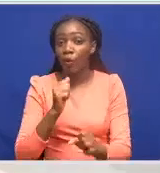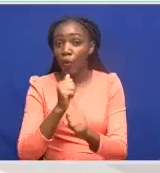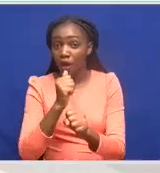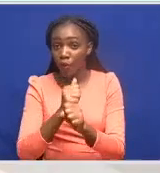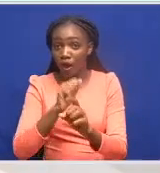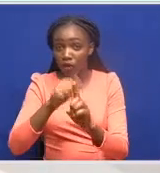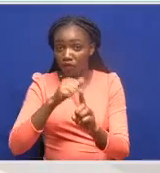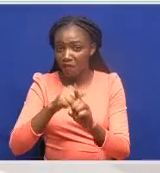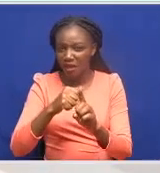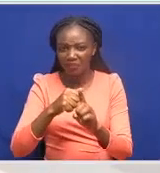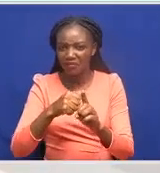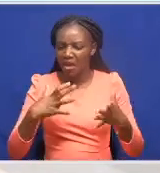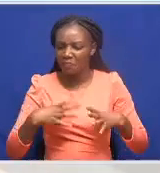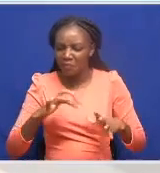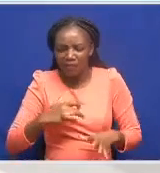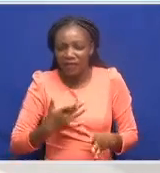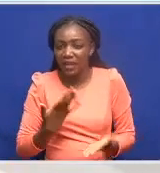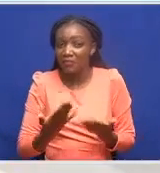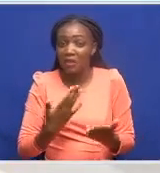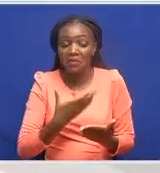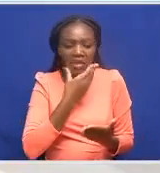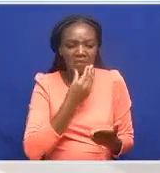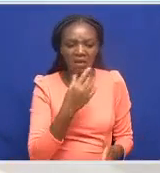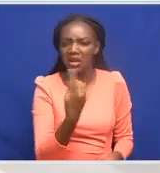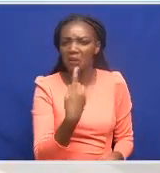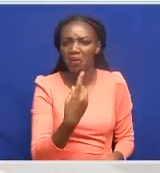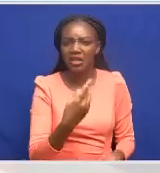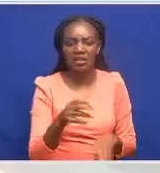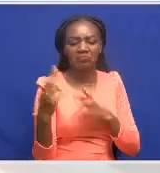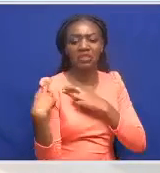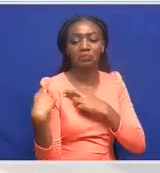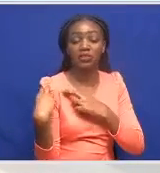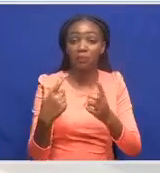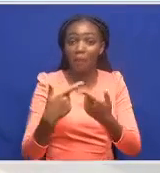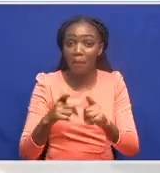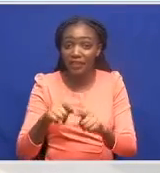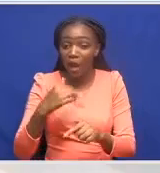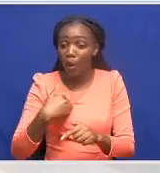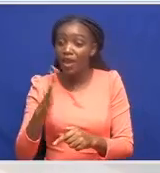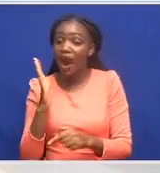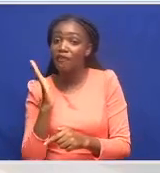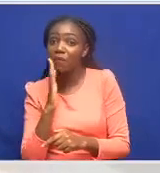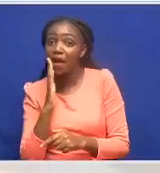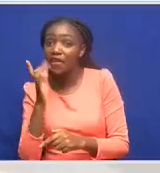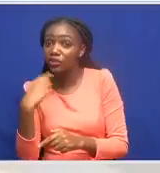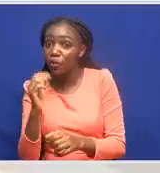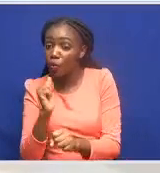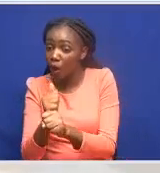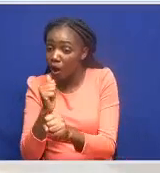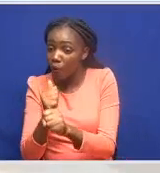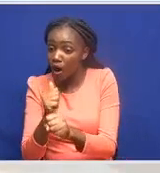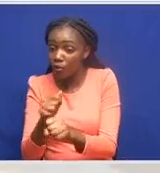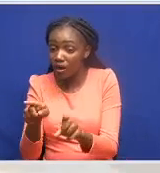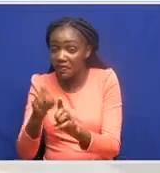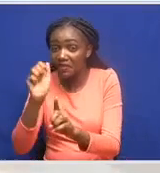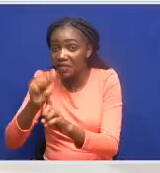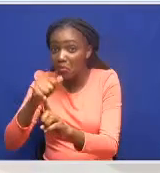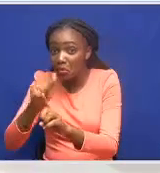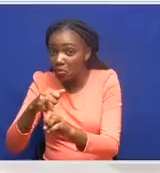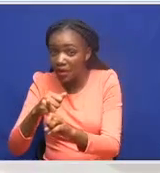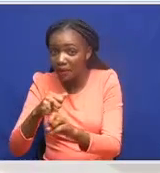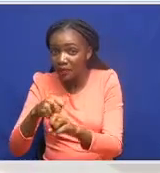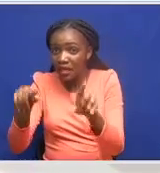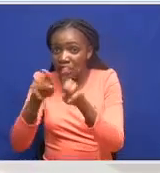Na wanaume ila katika eneo la Tongo kaunti ya Tharaka Nithi, akina mama wamejitokeza mhanga kufanya kazi hizi